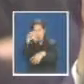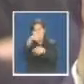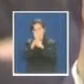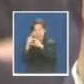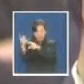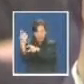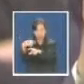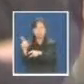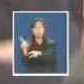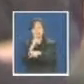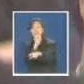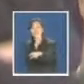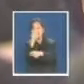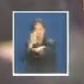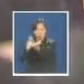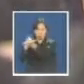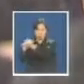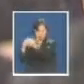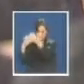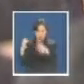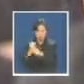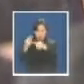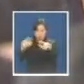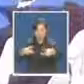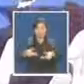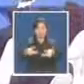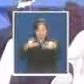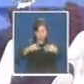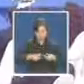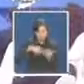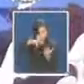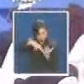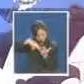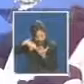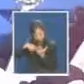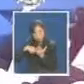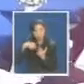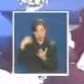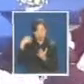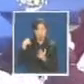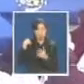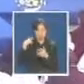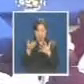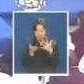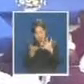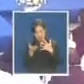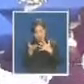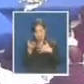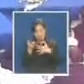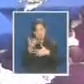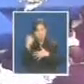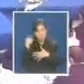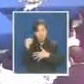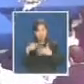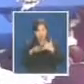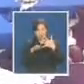ะบอกว่ามันมีการทุจริตหลายระดับนะครับระดับของเจ้าหน้าที่ทั่ว